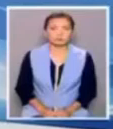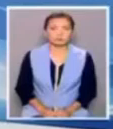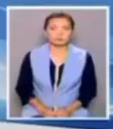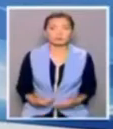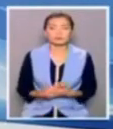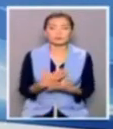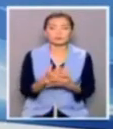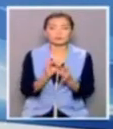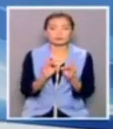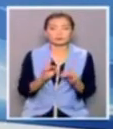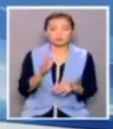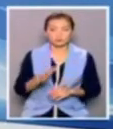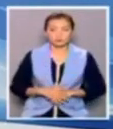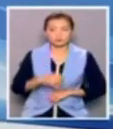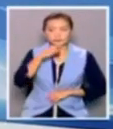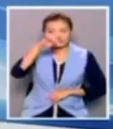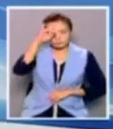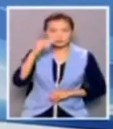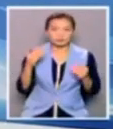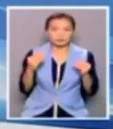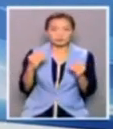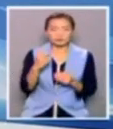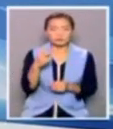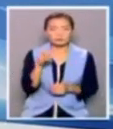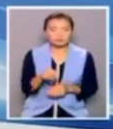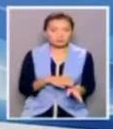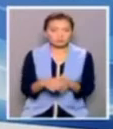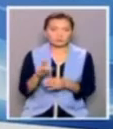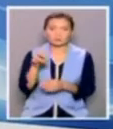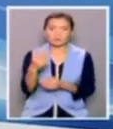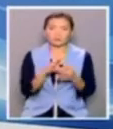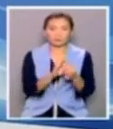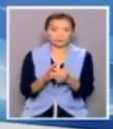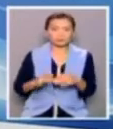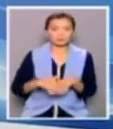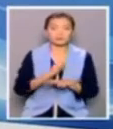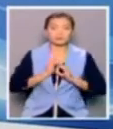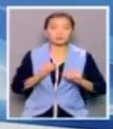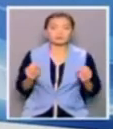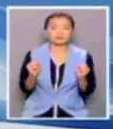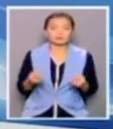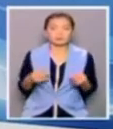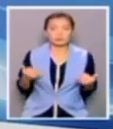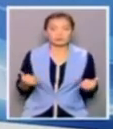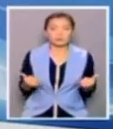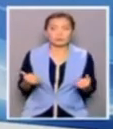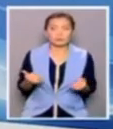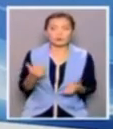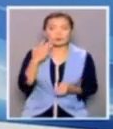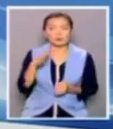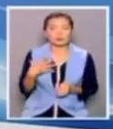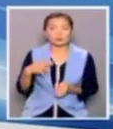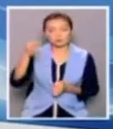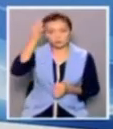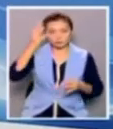Тікелей эфирде жаңалық қызметі. Қазақ автономиясына 100 жыл ұлт болып ұйысып, елдікке бет бұру үшін өткенге оралып отыруға